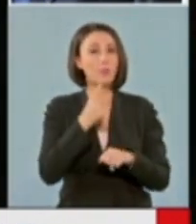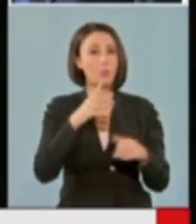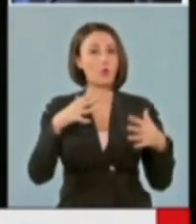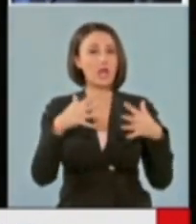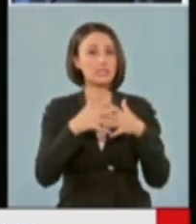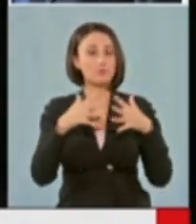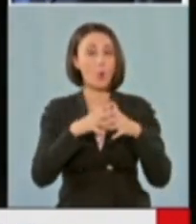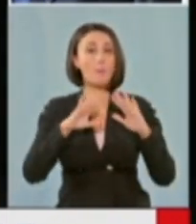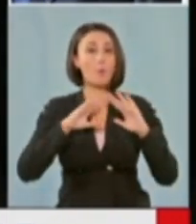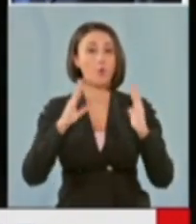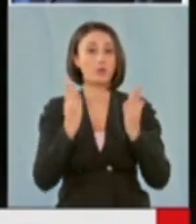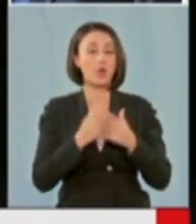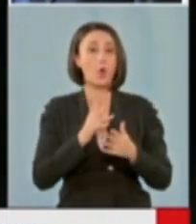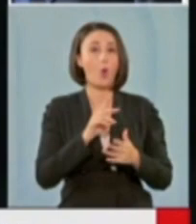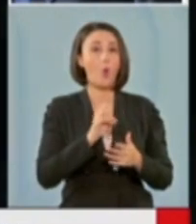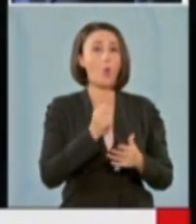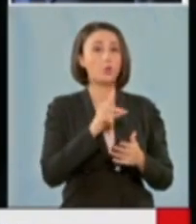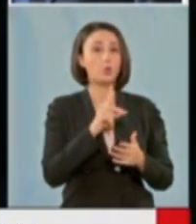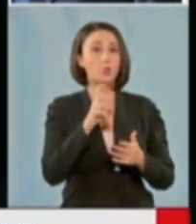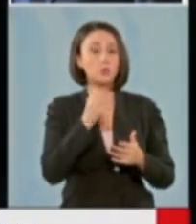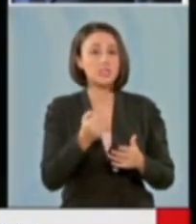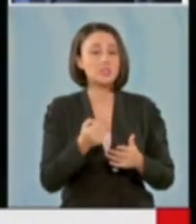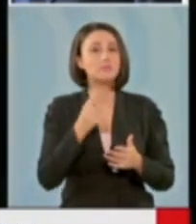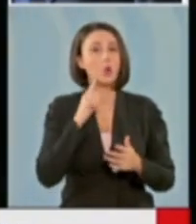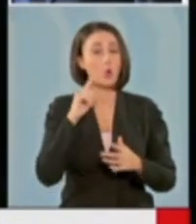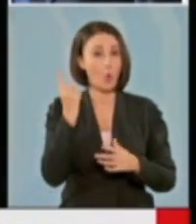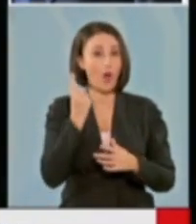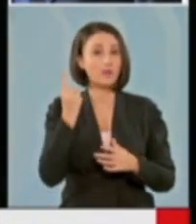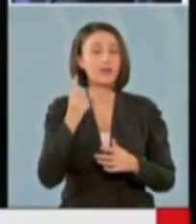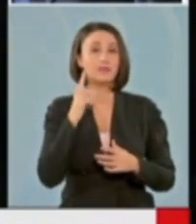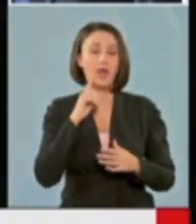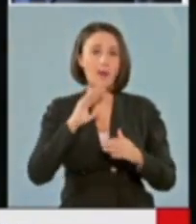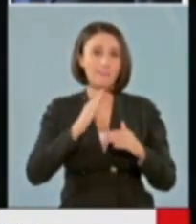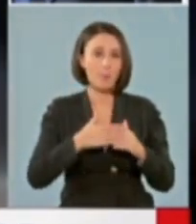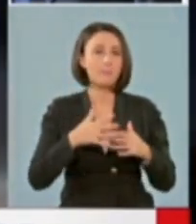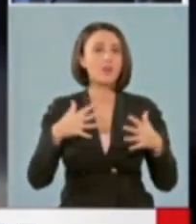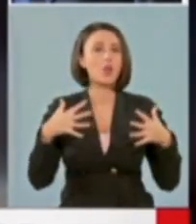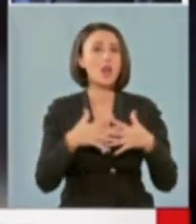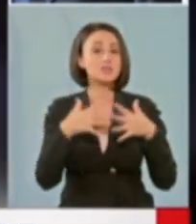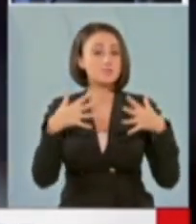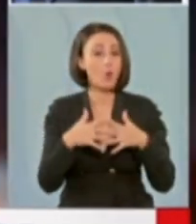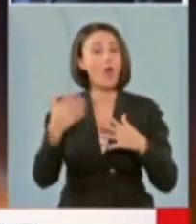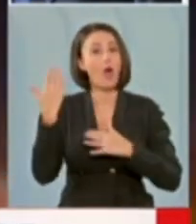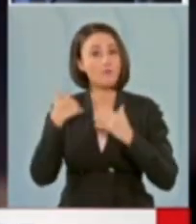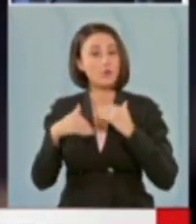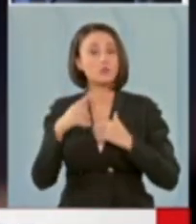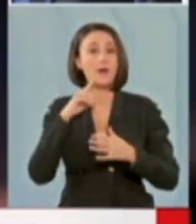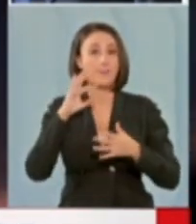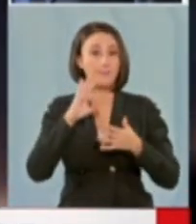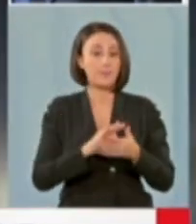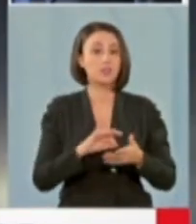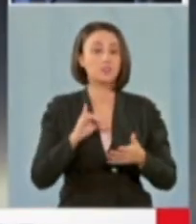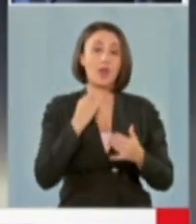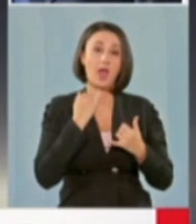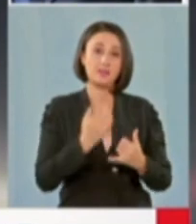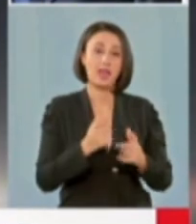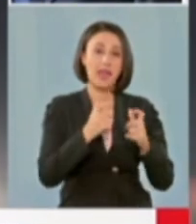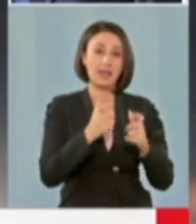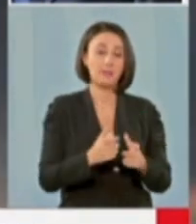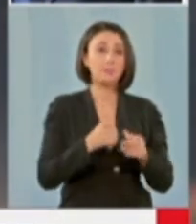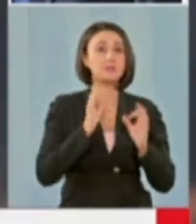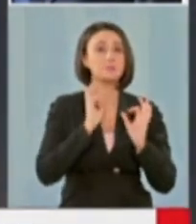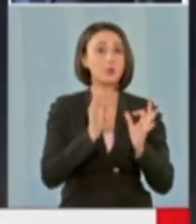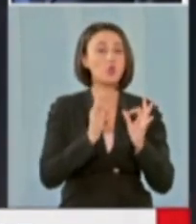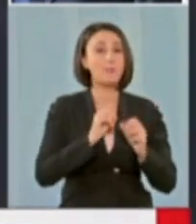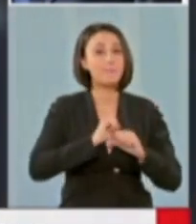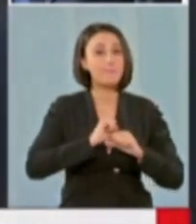război mondial, Oituzul fiind o localitate pe linia frontului. Avem prezent și astăzi echipa pirotehnică la